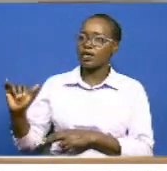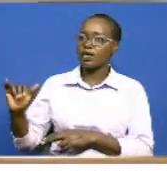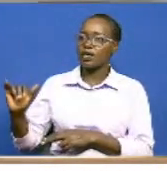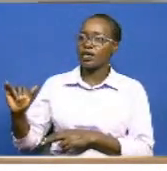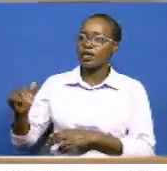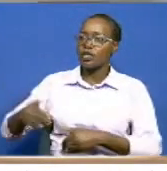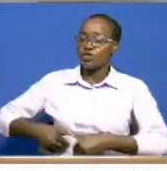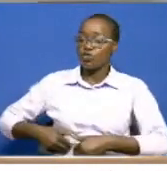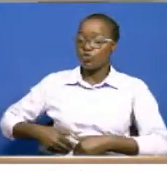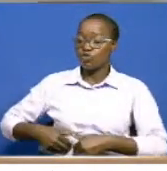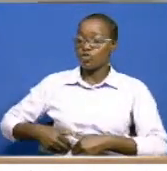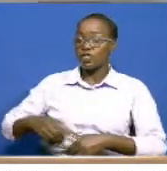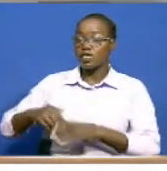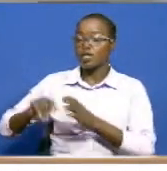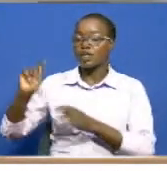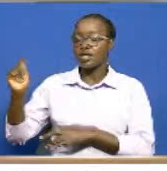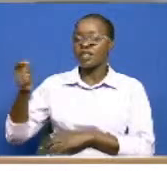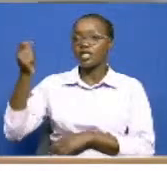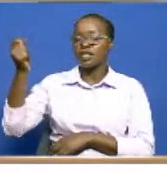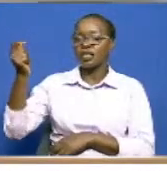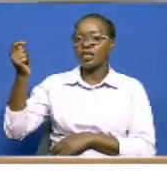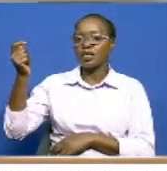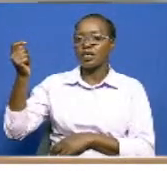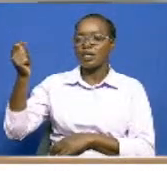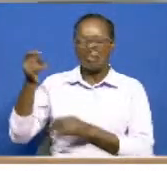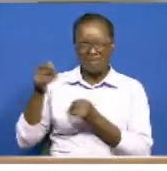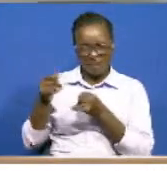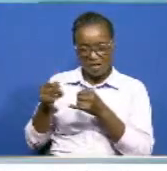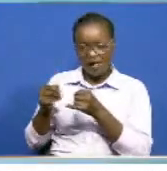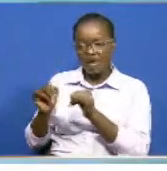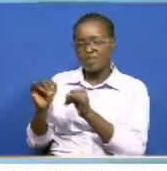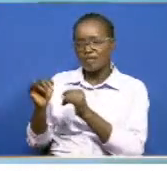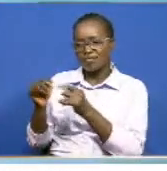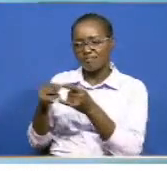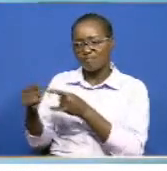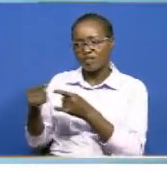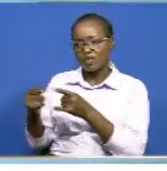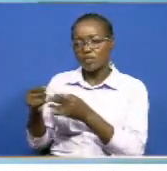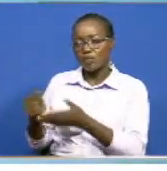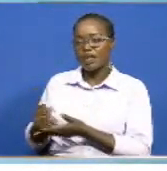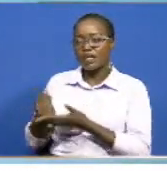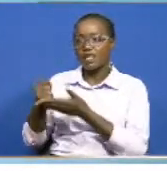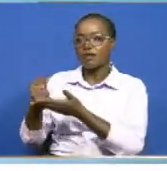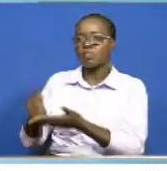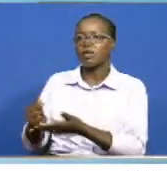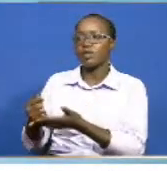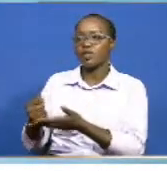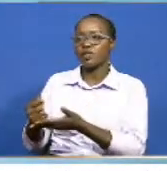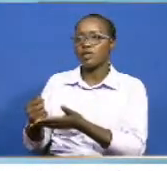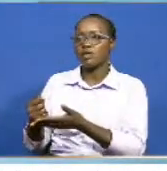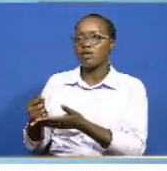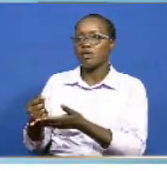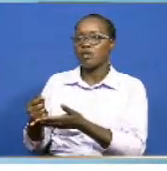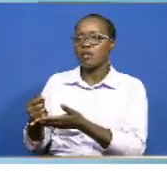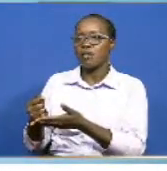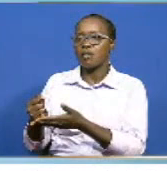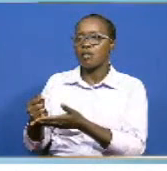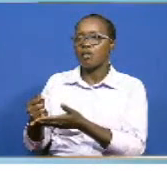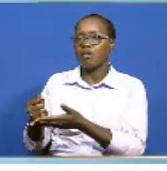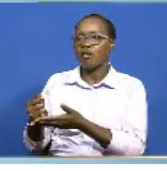vijana katika nchi yetu ambao wanajaribu sana kung'ang'ana kwa kusaidia watu